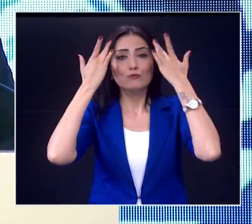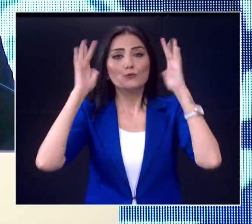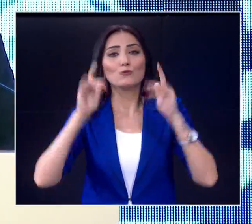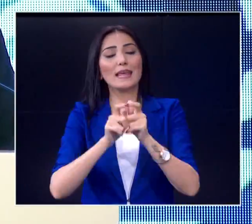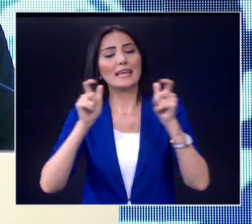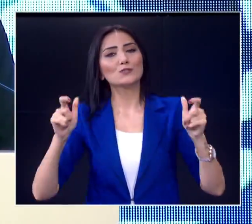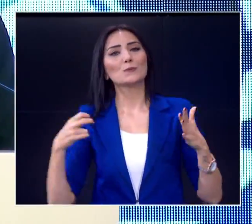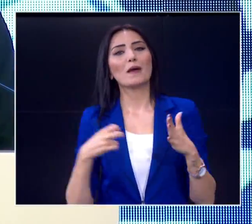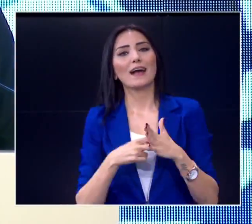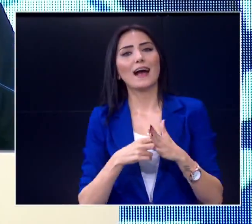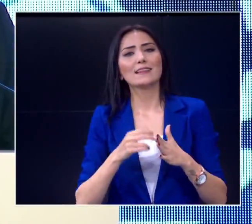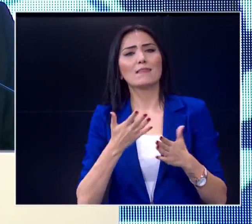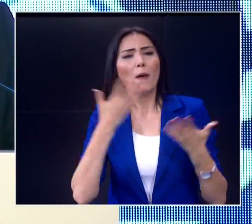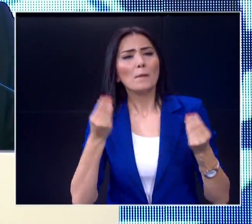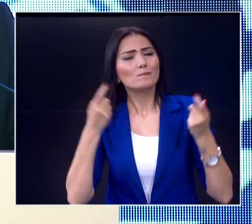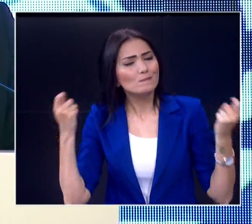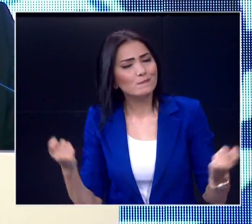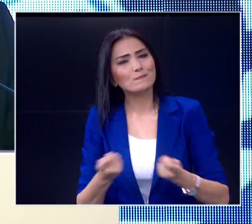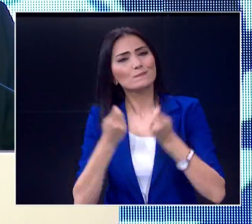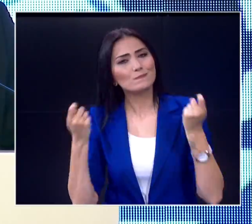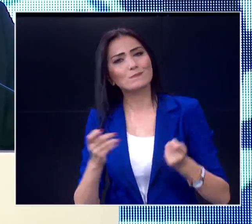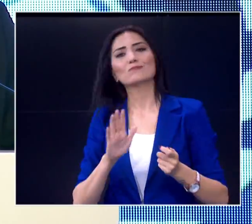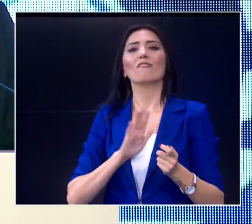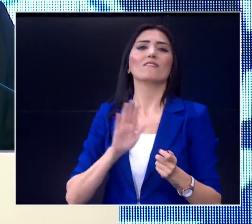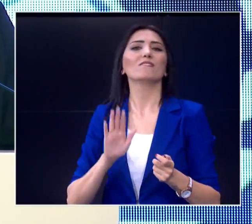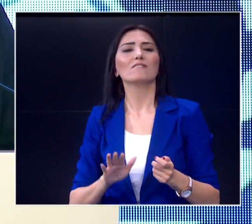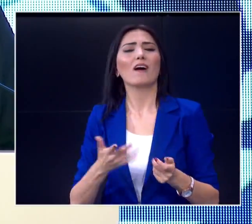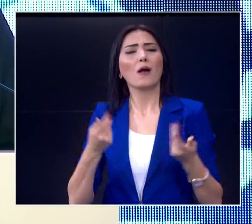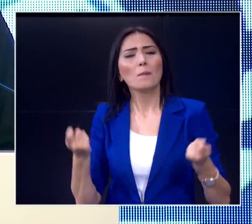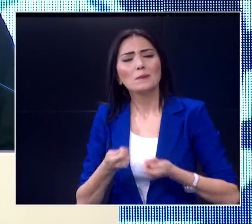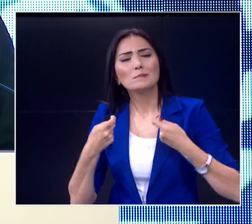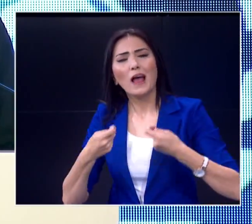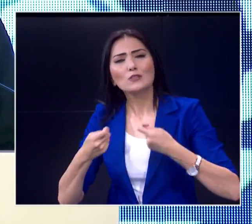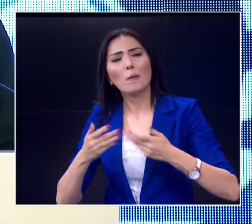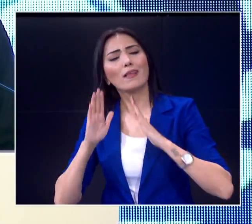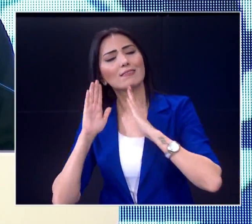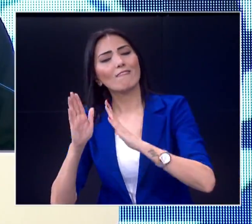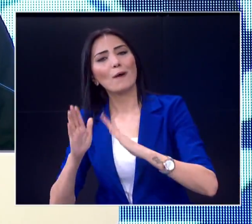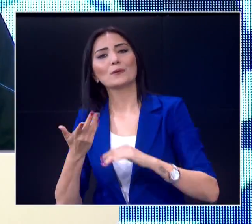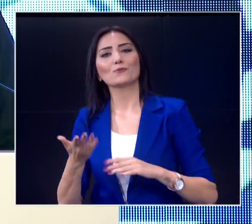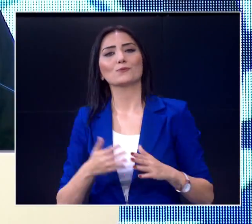adına epey bir çaba sarf ettik. Sarf etmeye de devam ediyoruz.